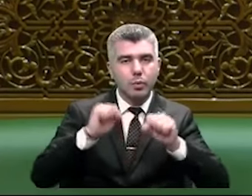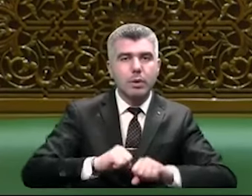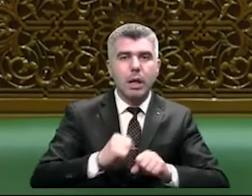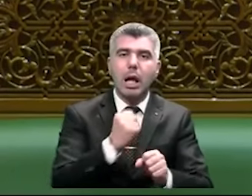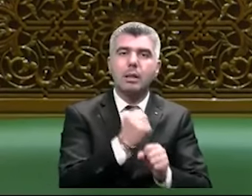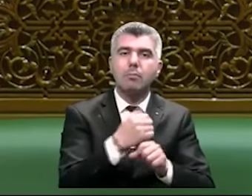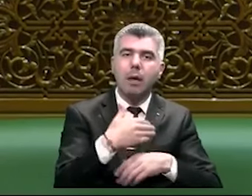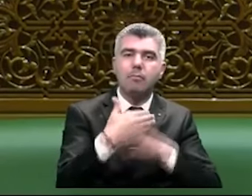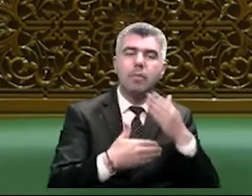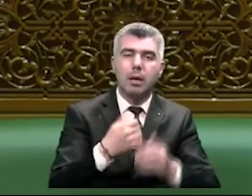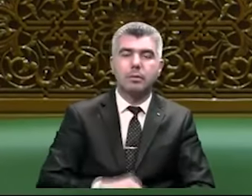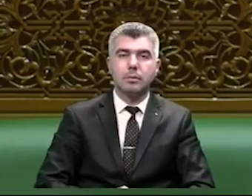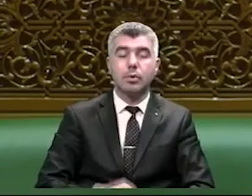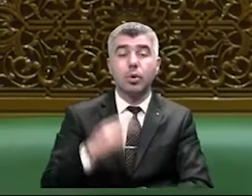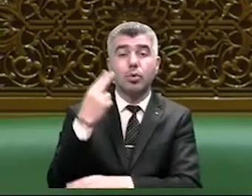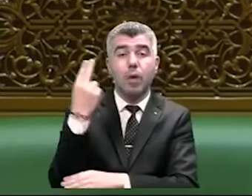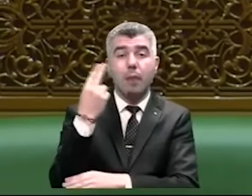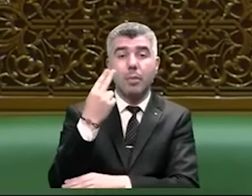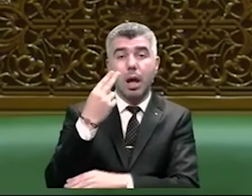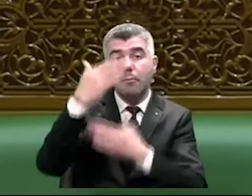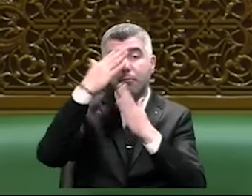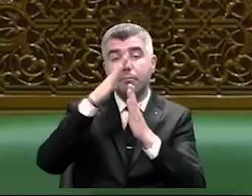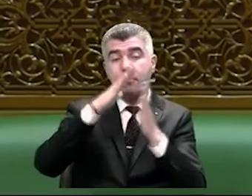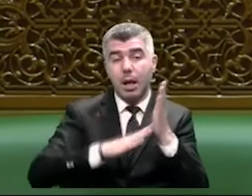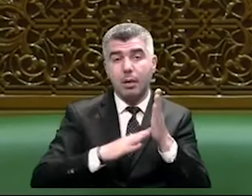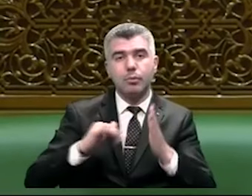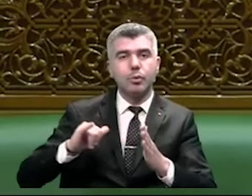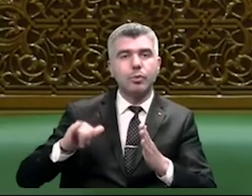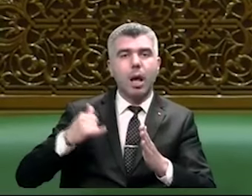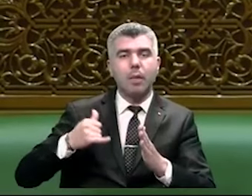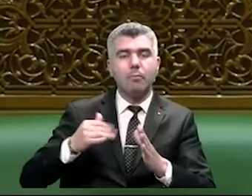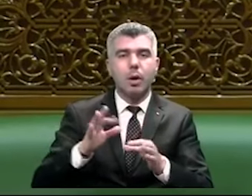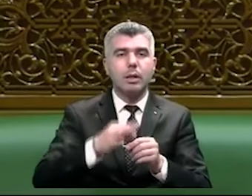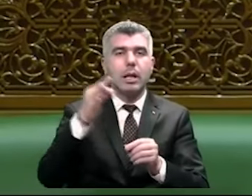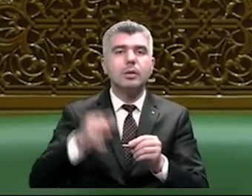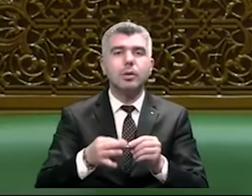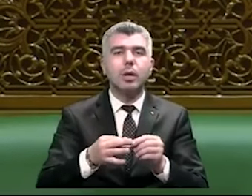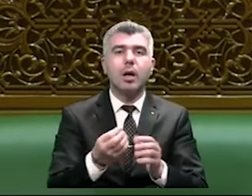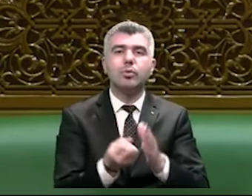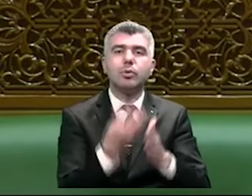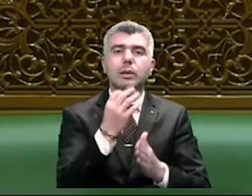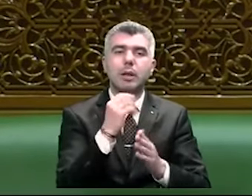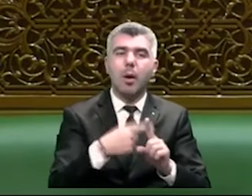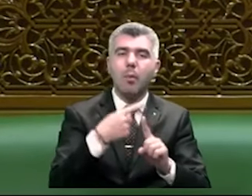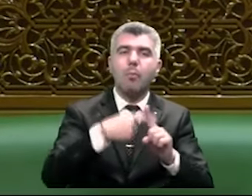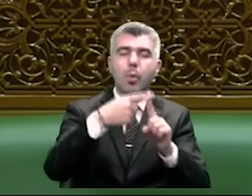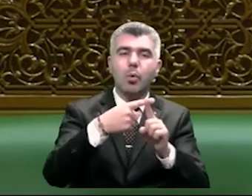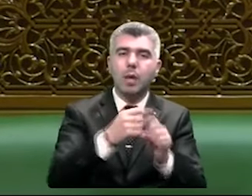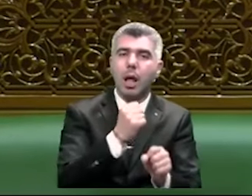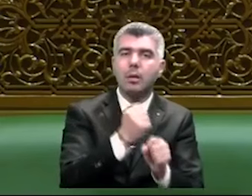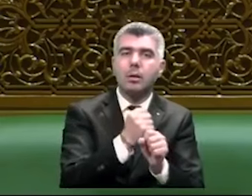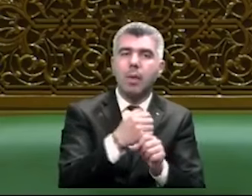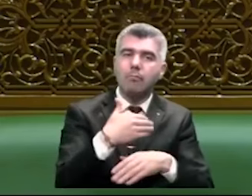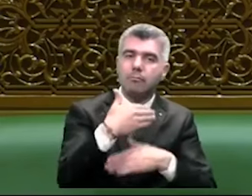الشغل وظلت الجامعه المغربيه نبراسا للشباب ومنتجه للاطر التي تزود سوق الشغل بالكفاءات